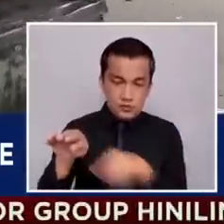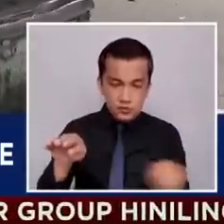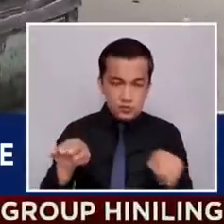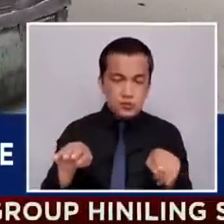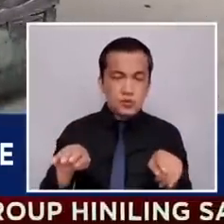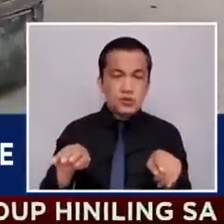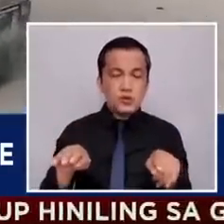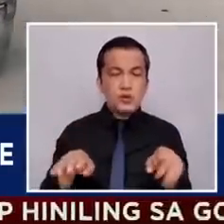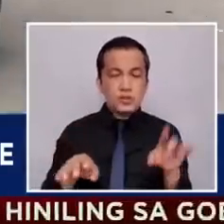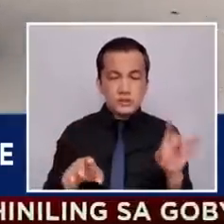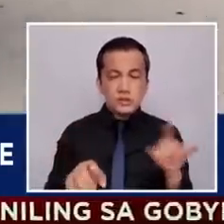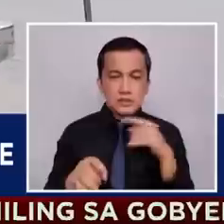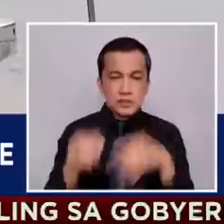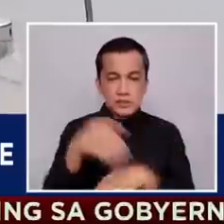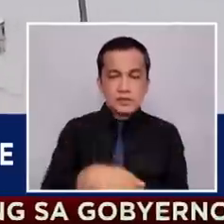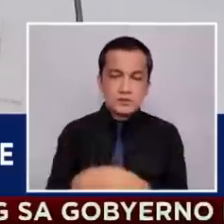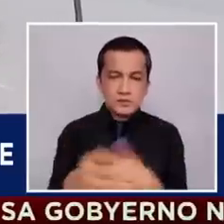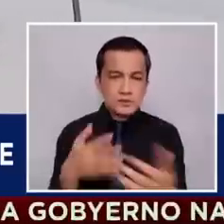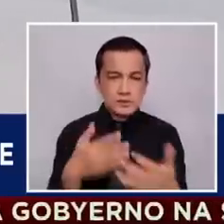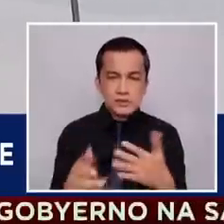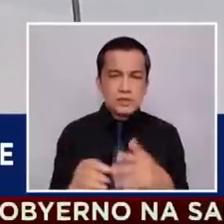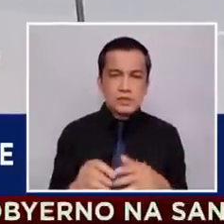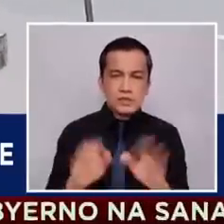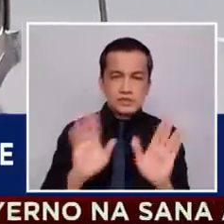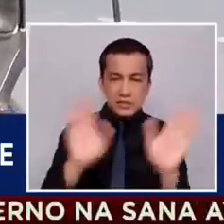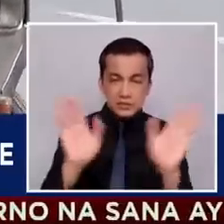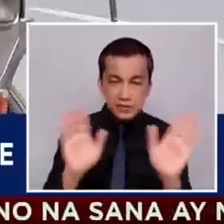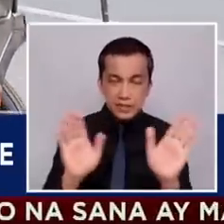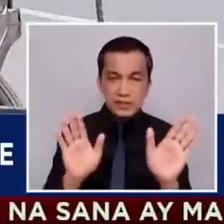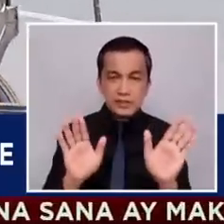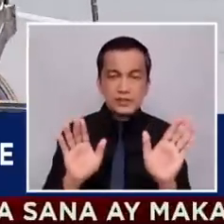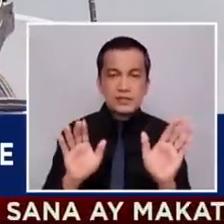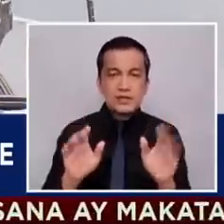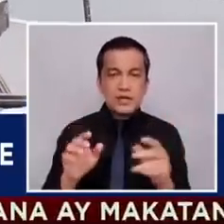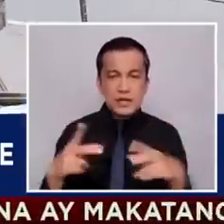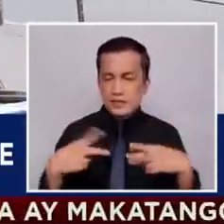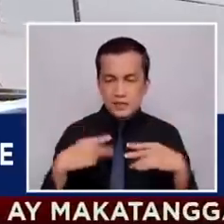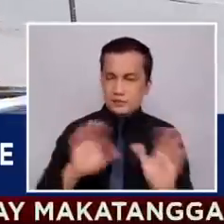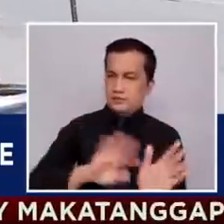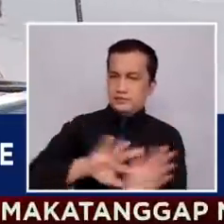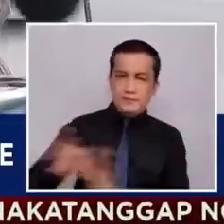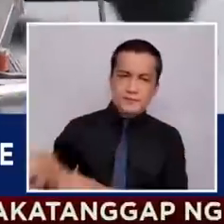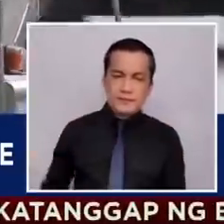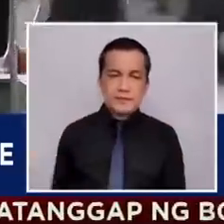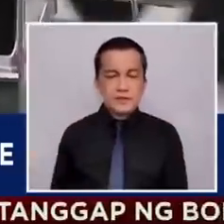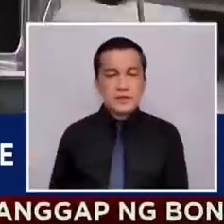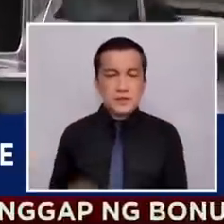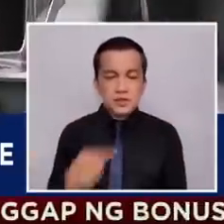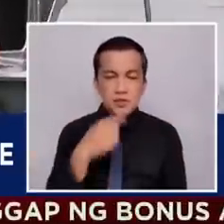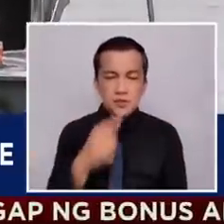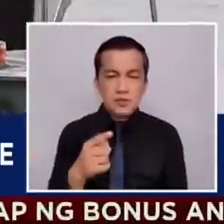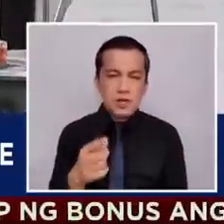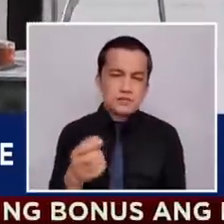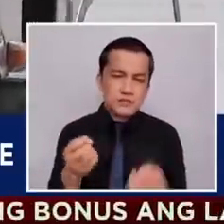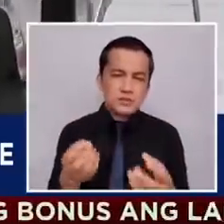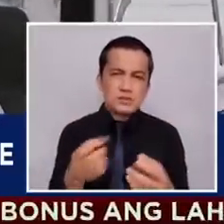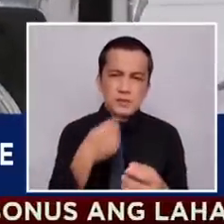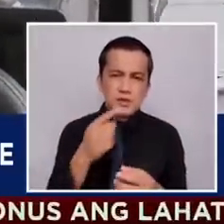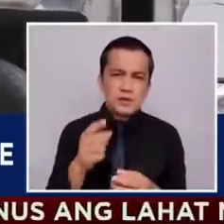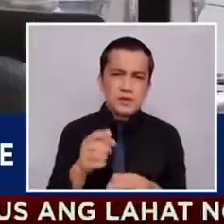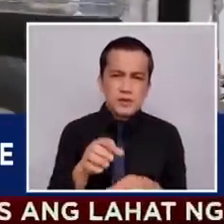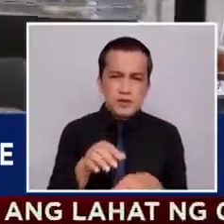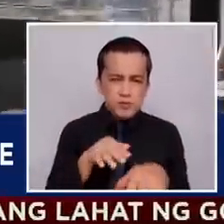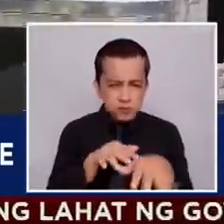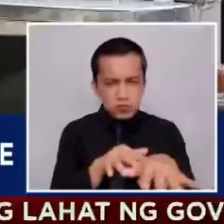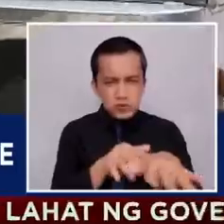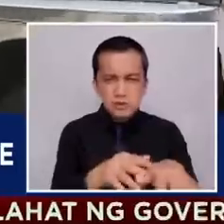tuwing Linggo at national holidays. Anila, mas makonsumo sa krudo sa mga oras na ito dahil mabagal ang usad ng